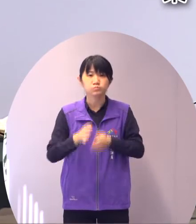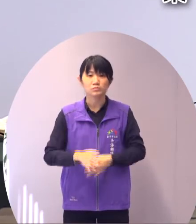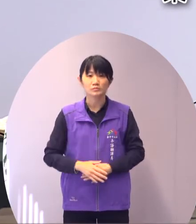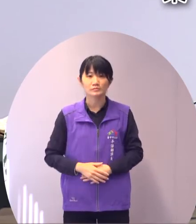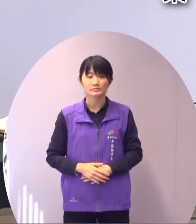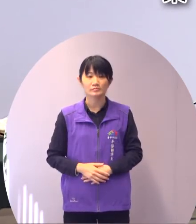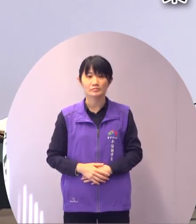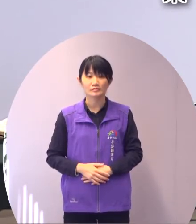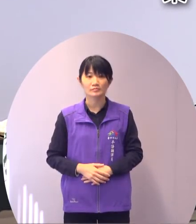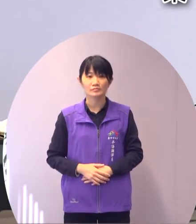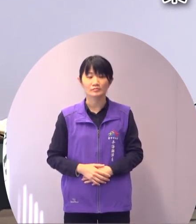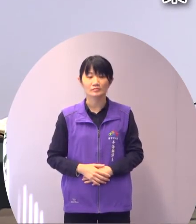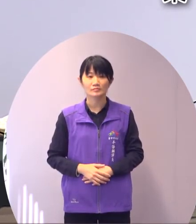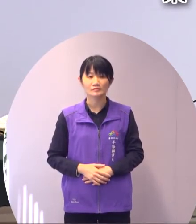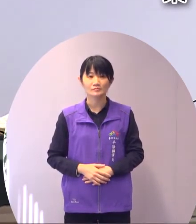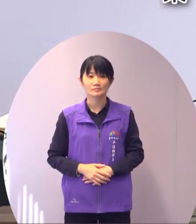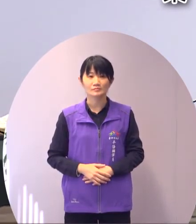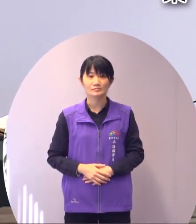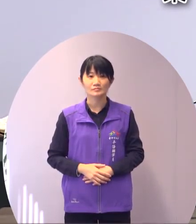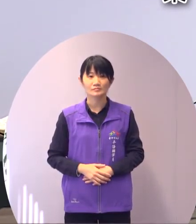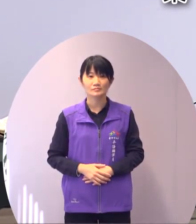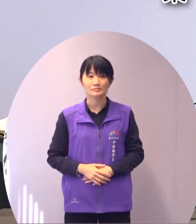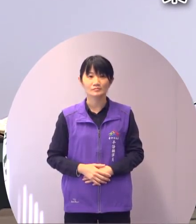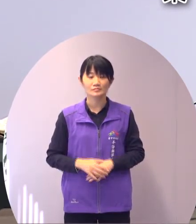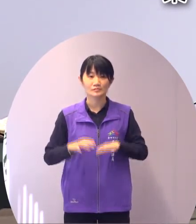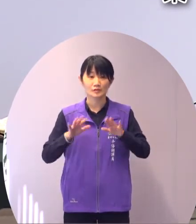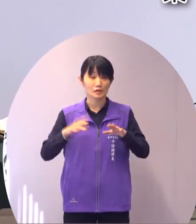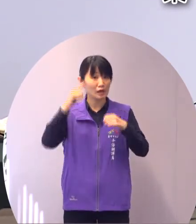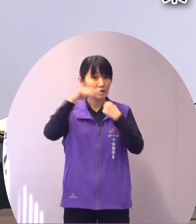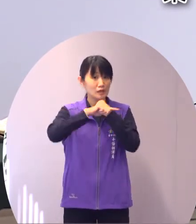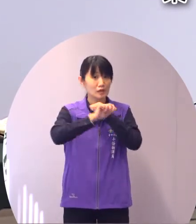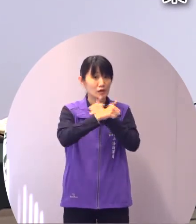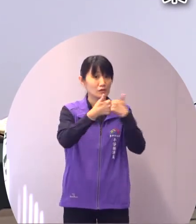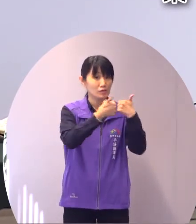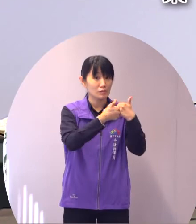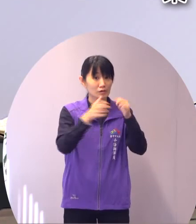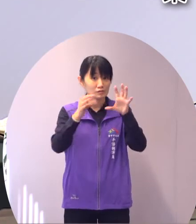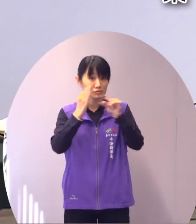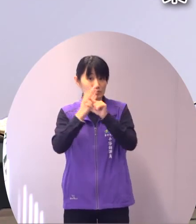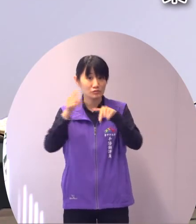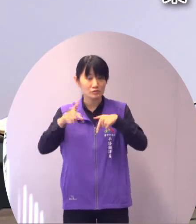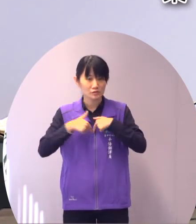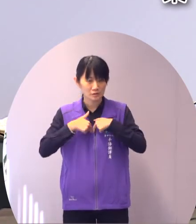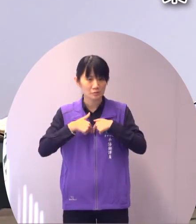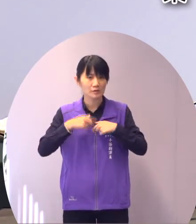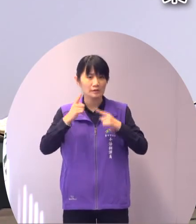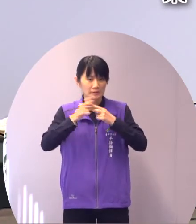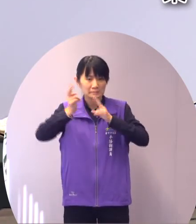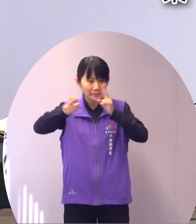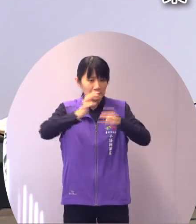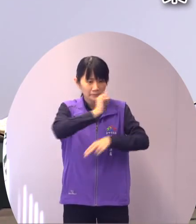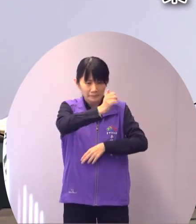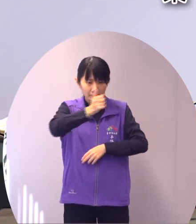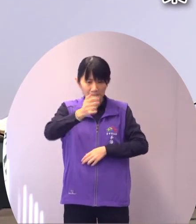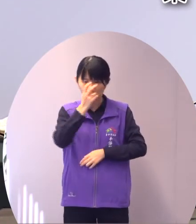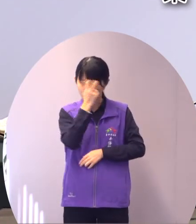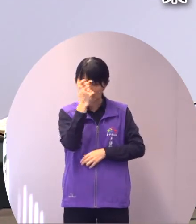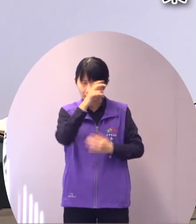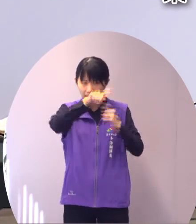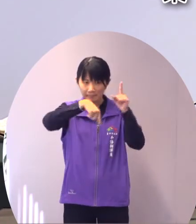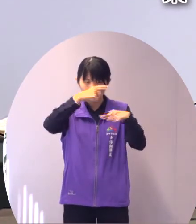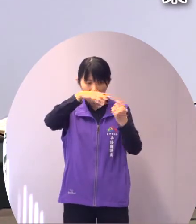个研考会资讯中心这边也会持续的再来做这种演练的，就是抽测好，